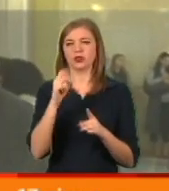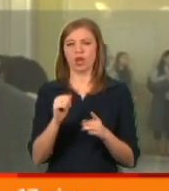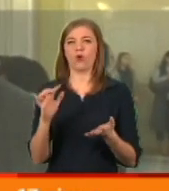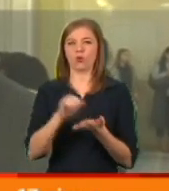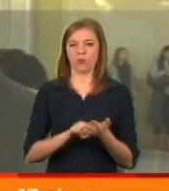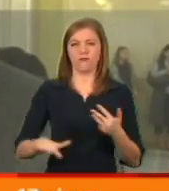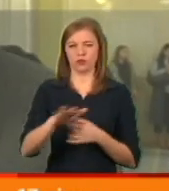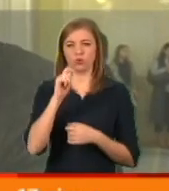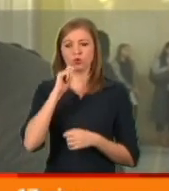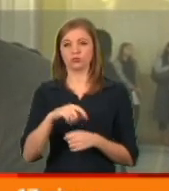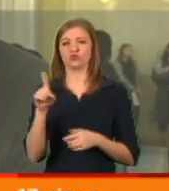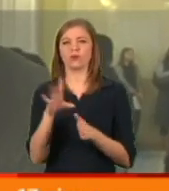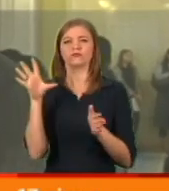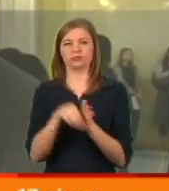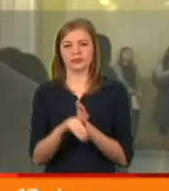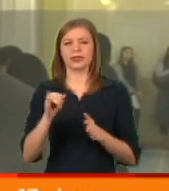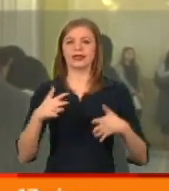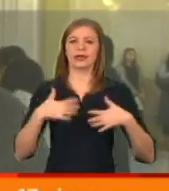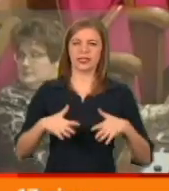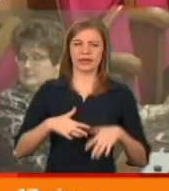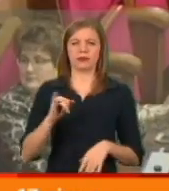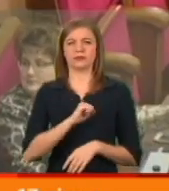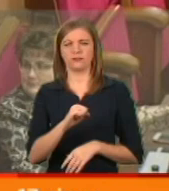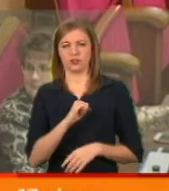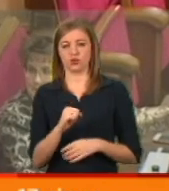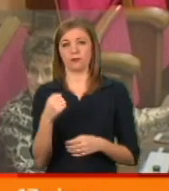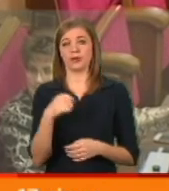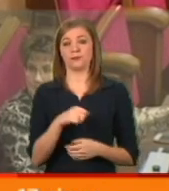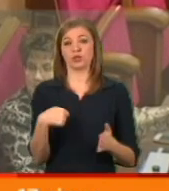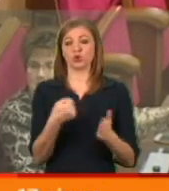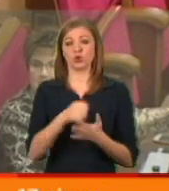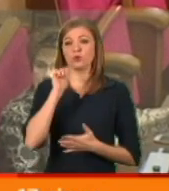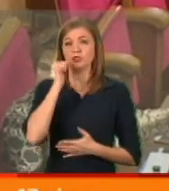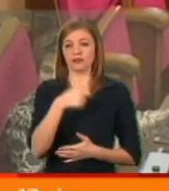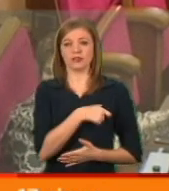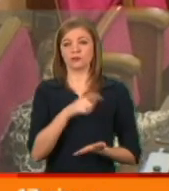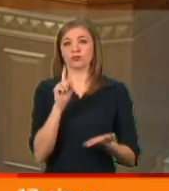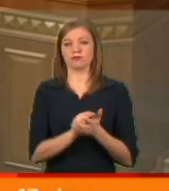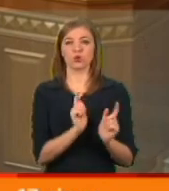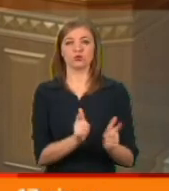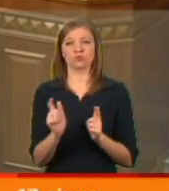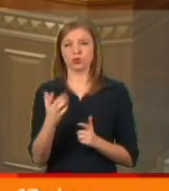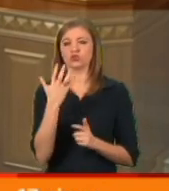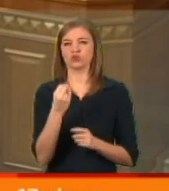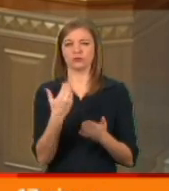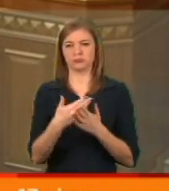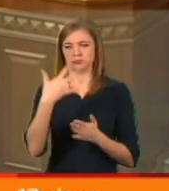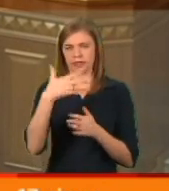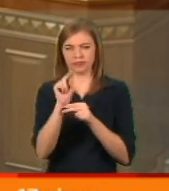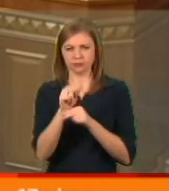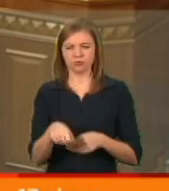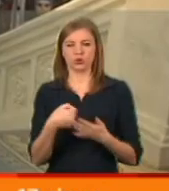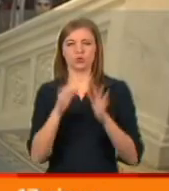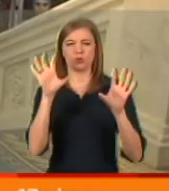території України, щоб включало б і Крим, і Севастополь. До завтра депутати мають узгодити ще з півсотні поправок